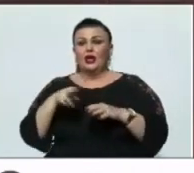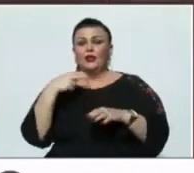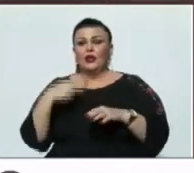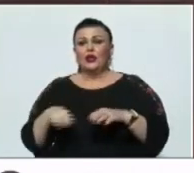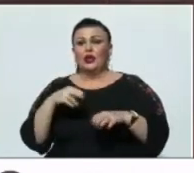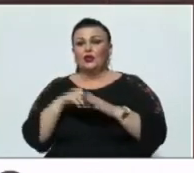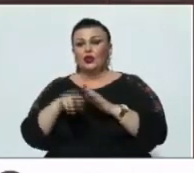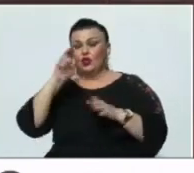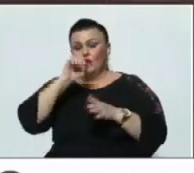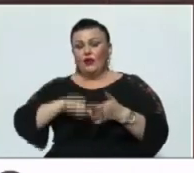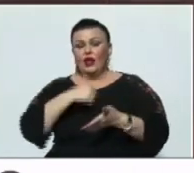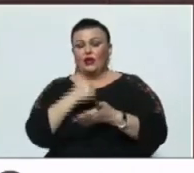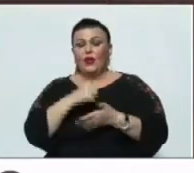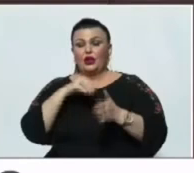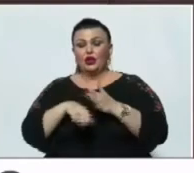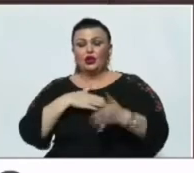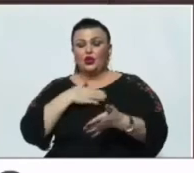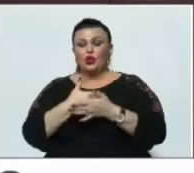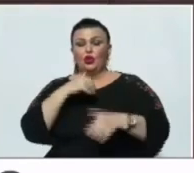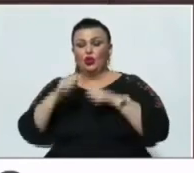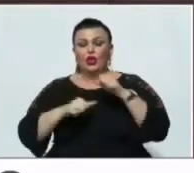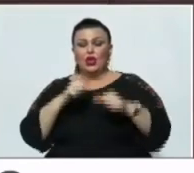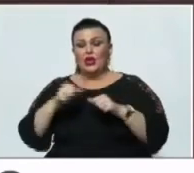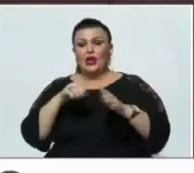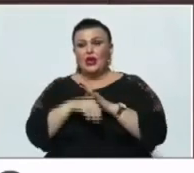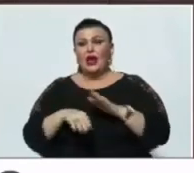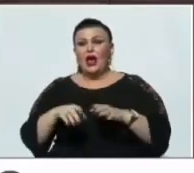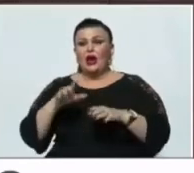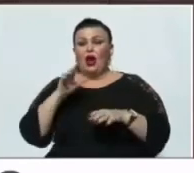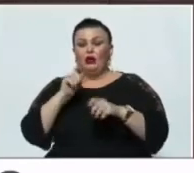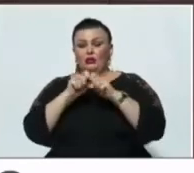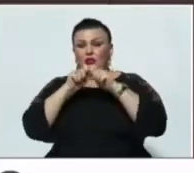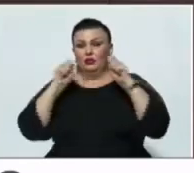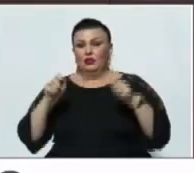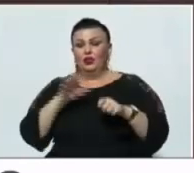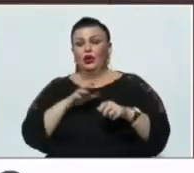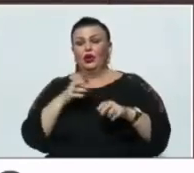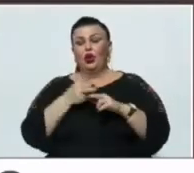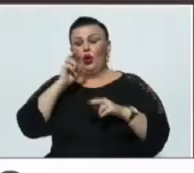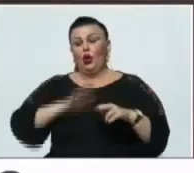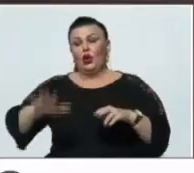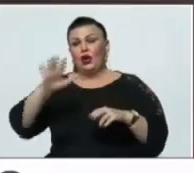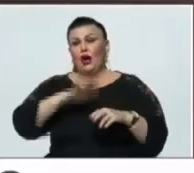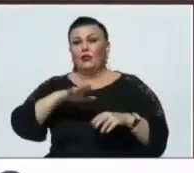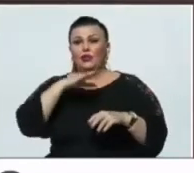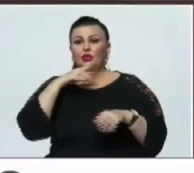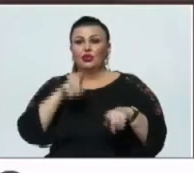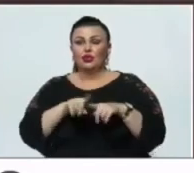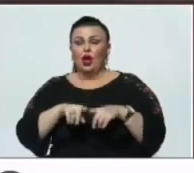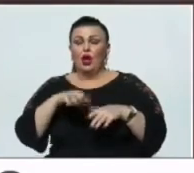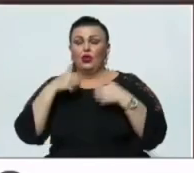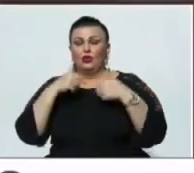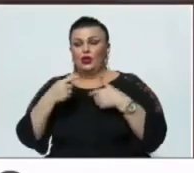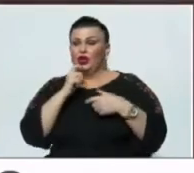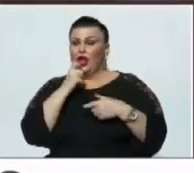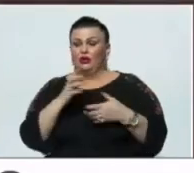dövlət başçısı tərəfindən könüllər ilə elan edilmişdir və il əslində bütün dünyada olduğu kimi ölkəmiz üçün də çox mürəkkəb başladı. Bütün